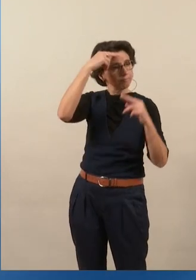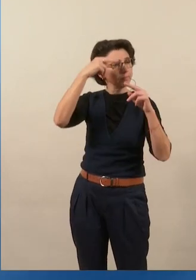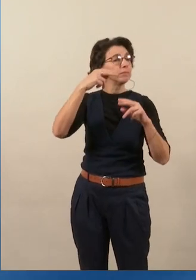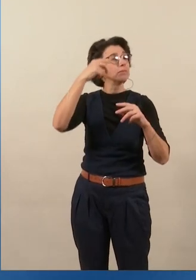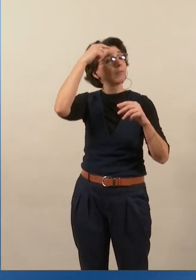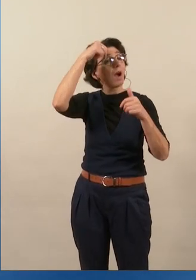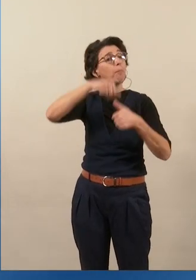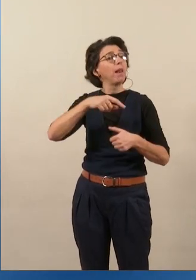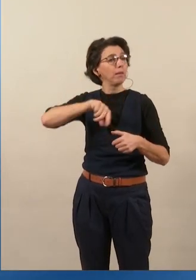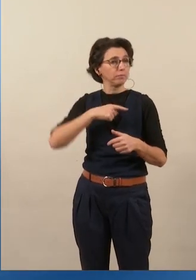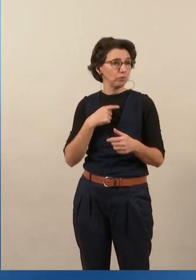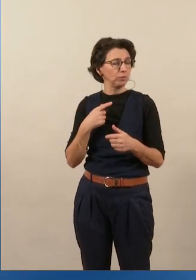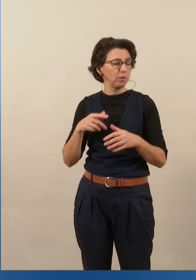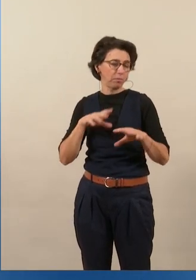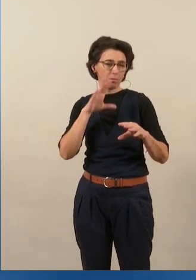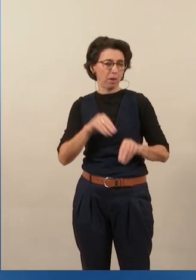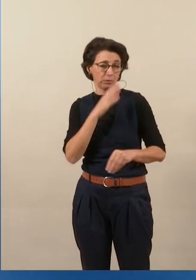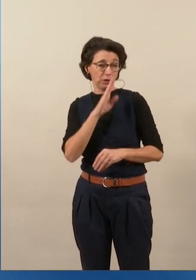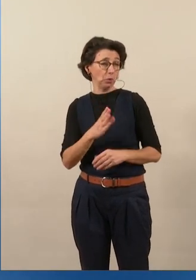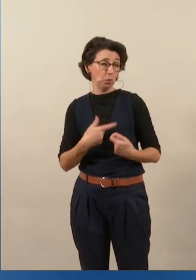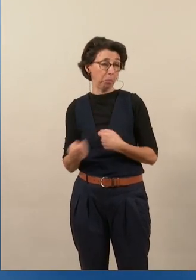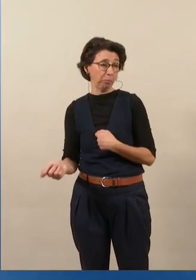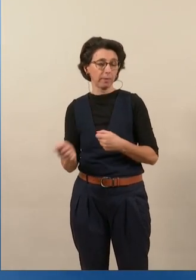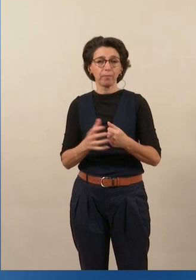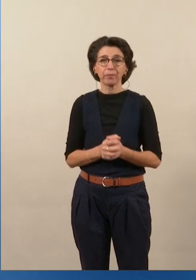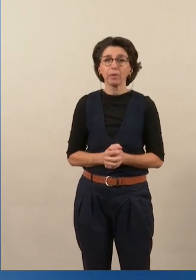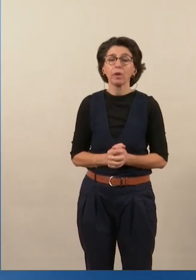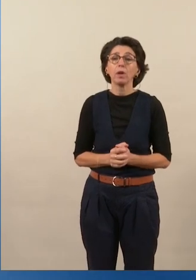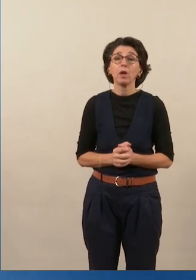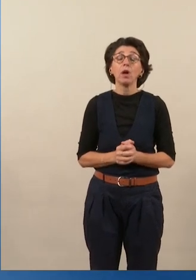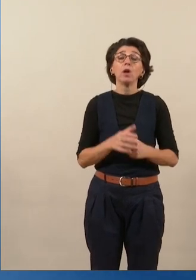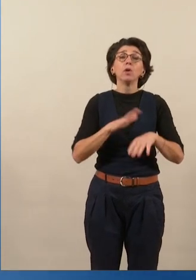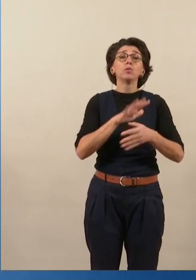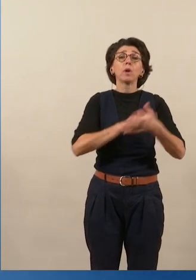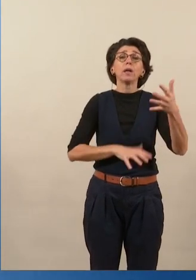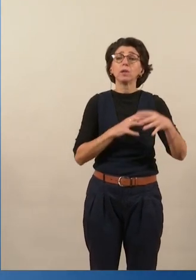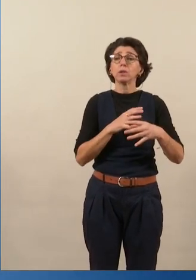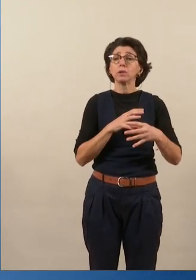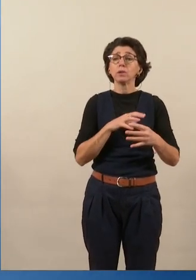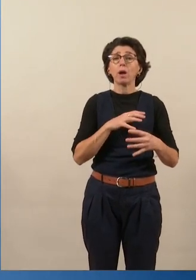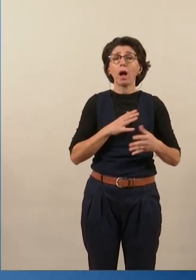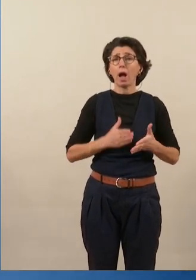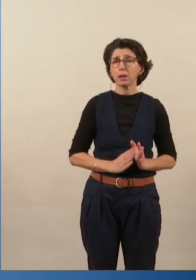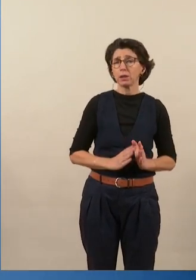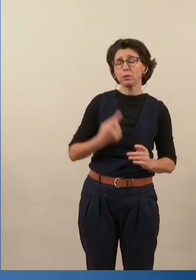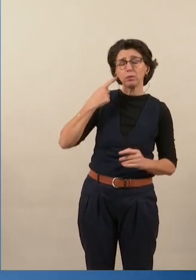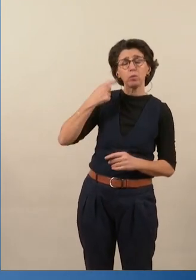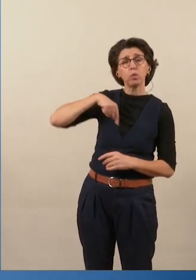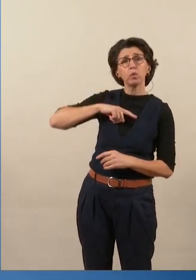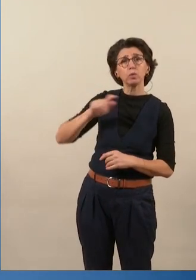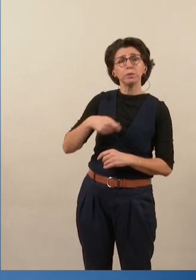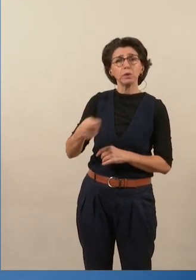hauteur des événements sur le rendu acte lui-même il est pour nous l'opportunité de de protester contre